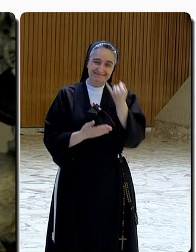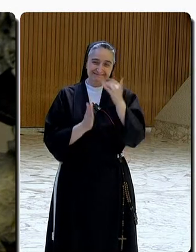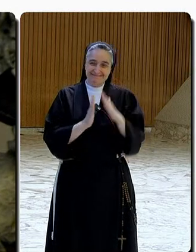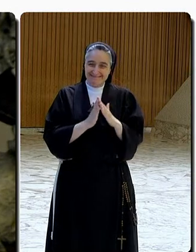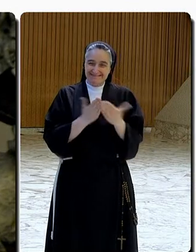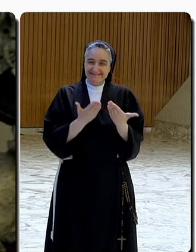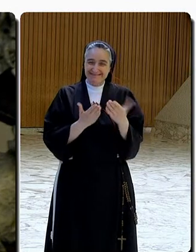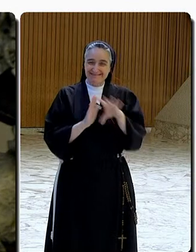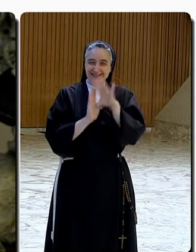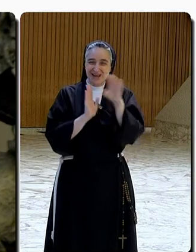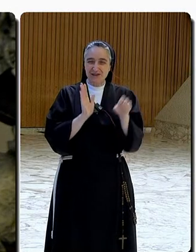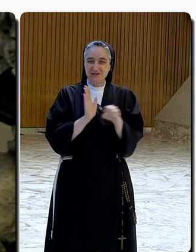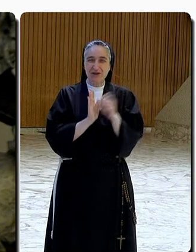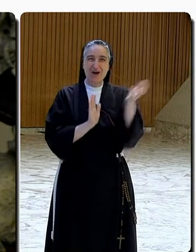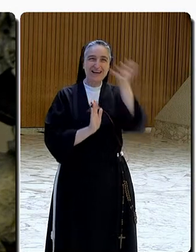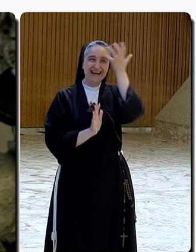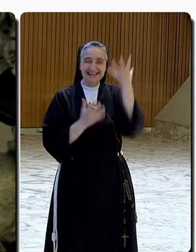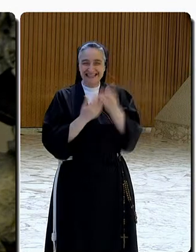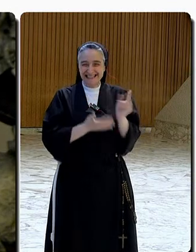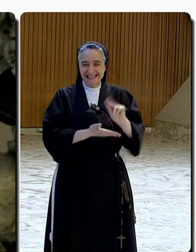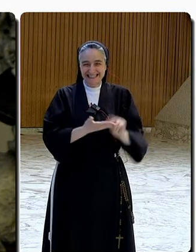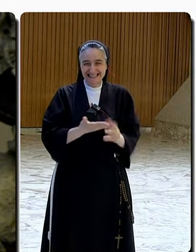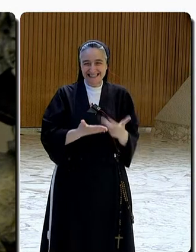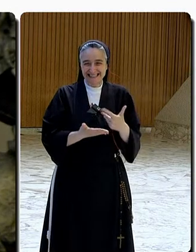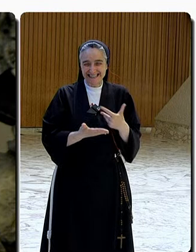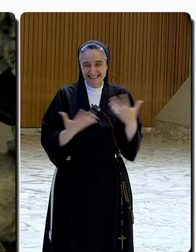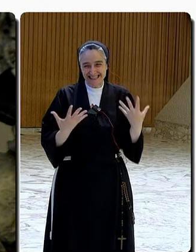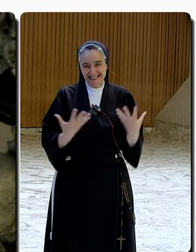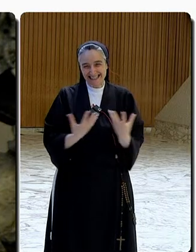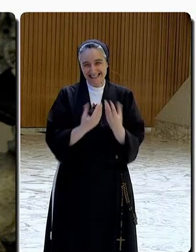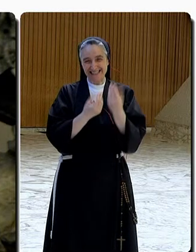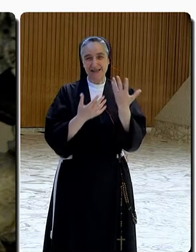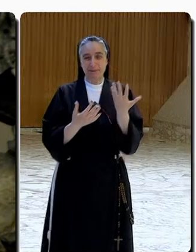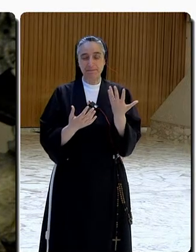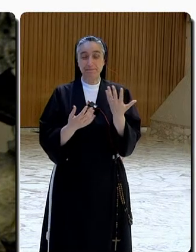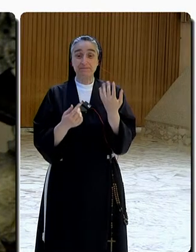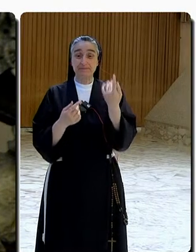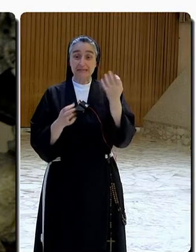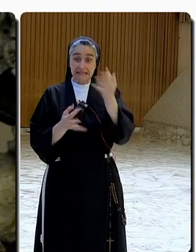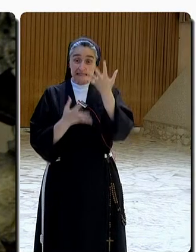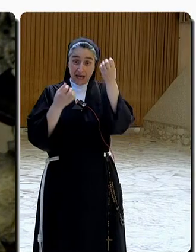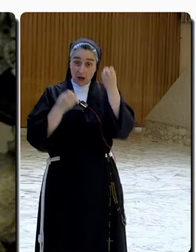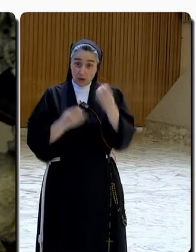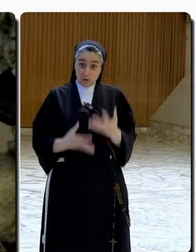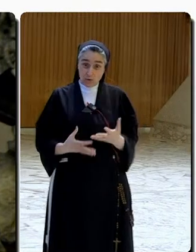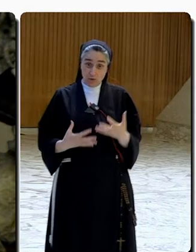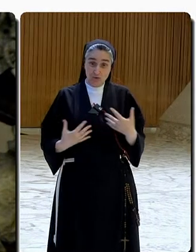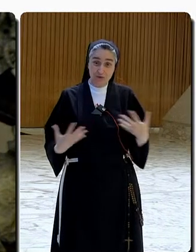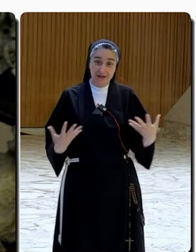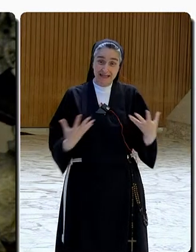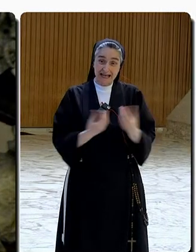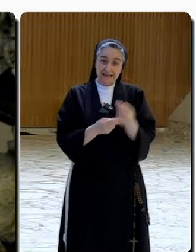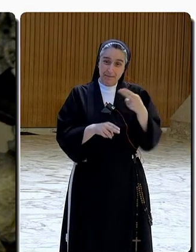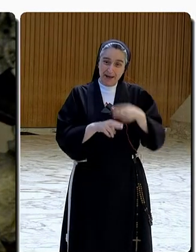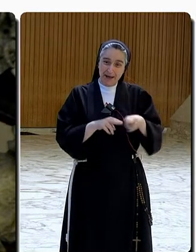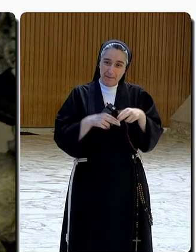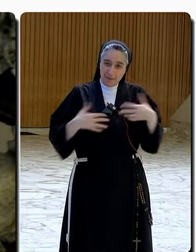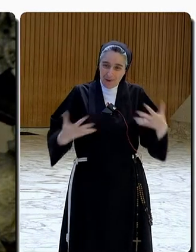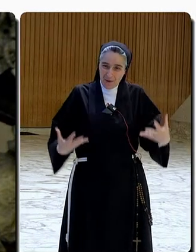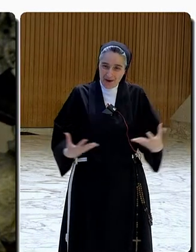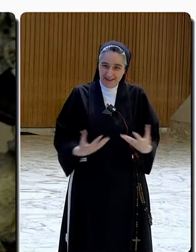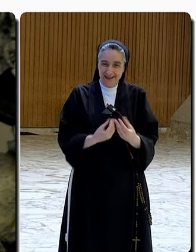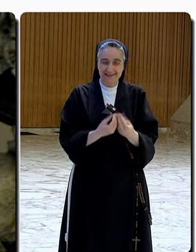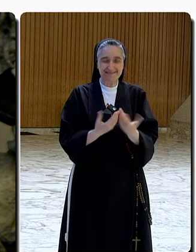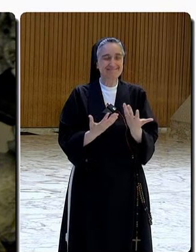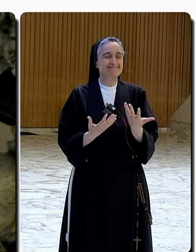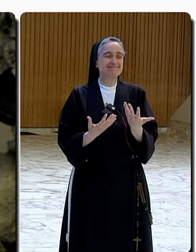di storie fantastiche. E ancora, quando ci capita di mangiare insieme alla nostra nipotina,